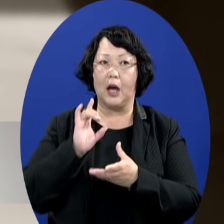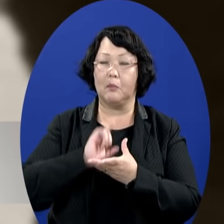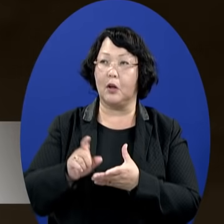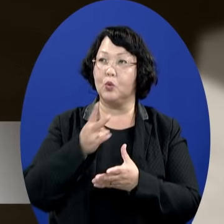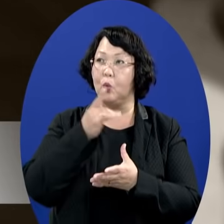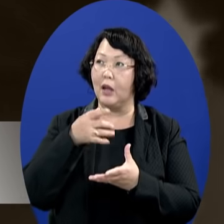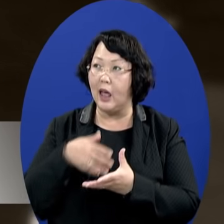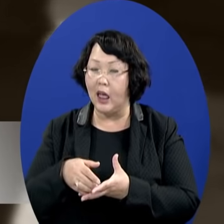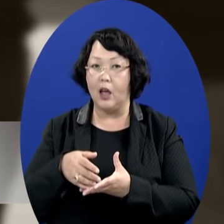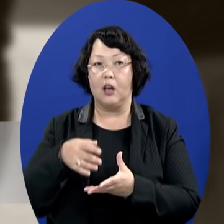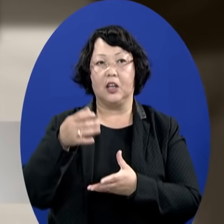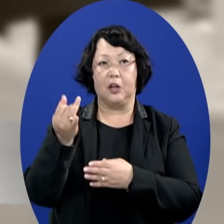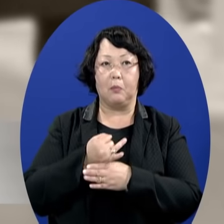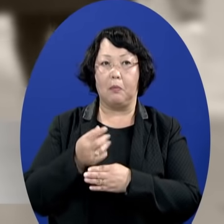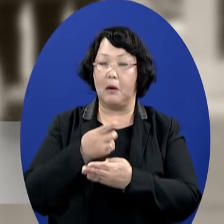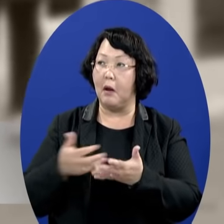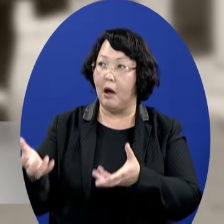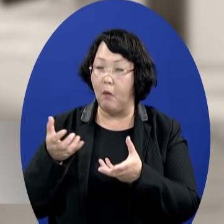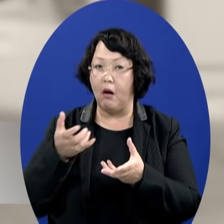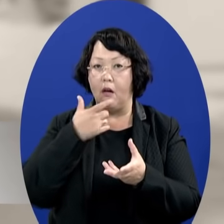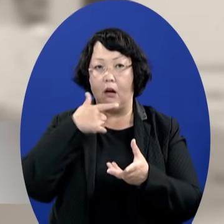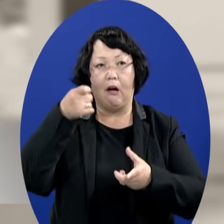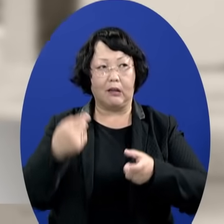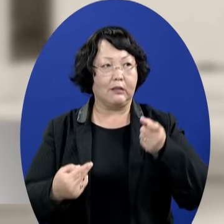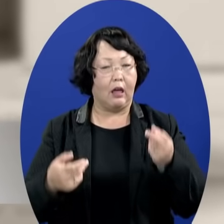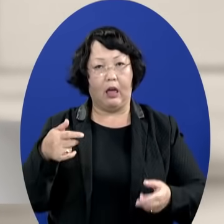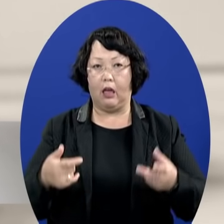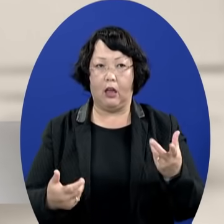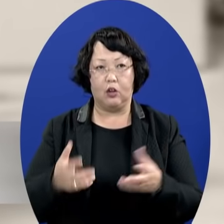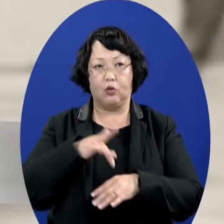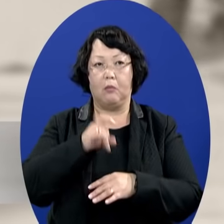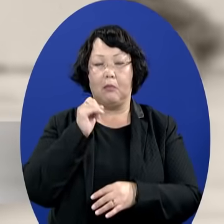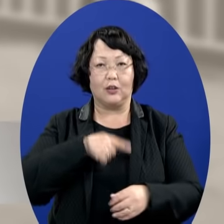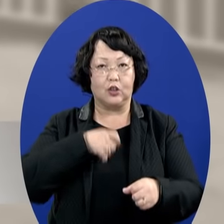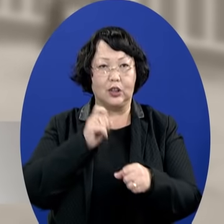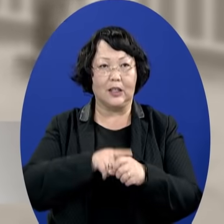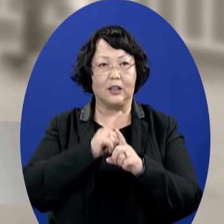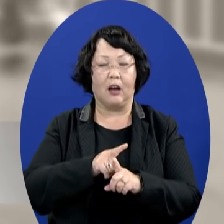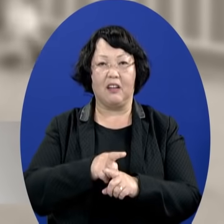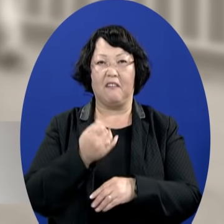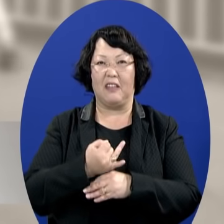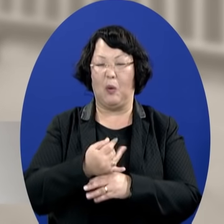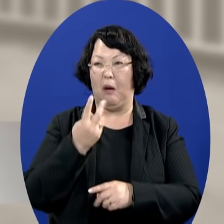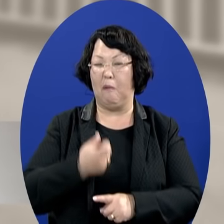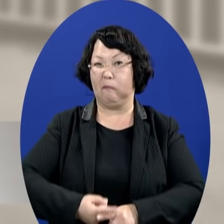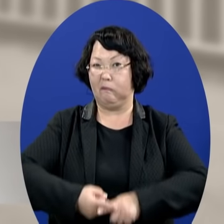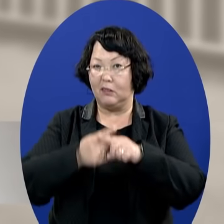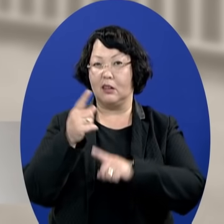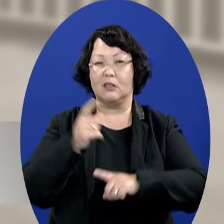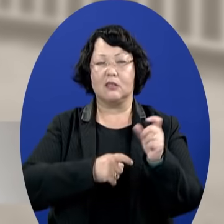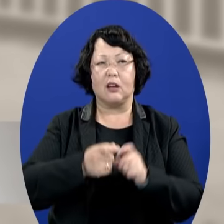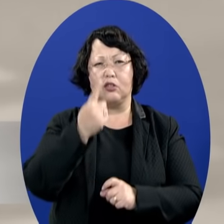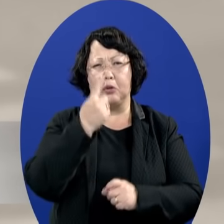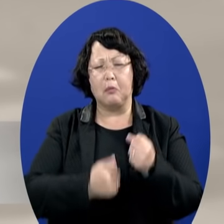эх орондоо бараагаа татаж чадахгүй байдалтай байна. Хасаагүй инфляц эрчимжиж төв банкны зорилтоос яг одоо ингэж даваад байгаа нь эдийн засгийн хувьд ганцхан салбраас